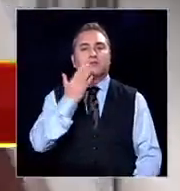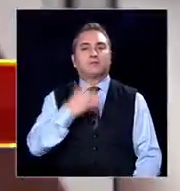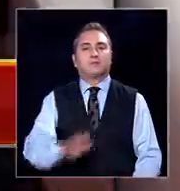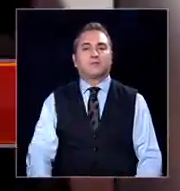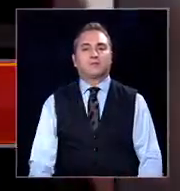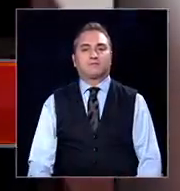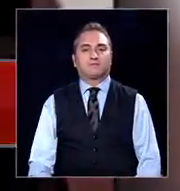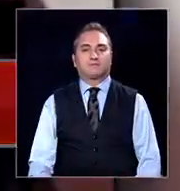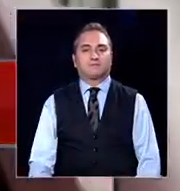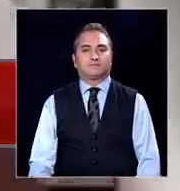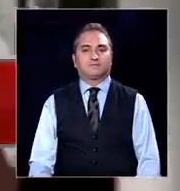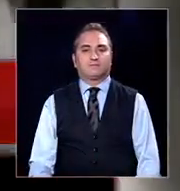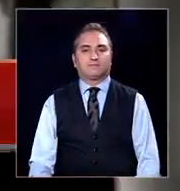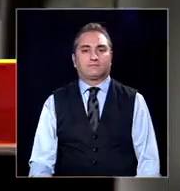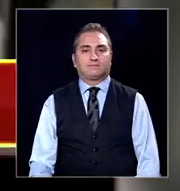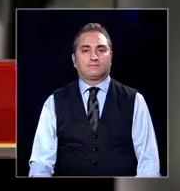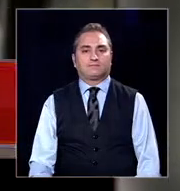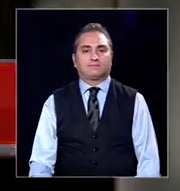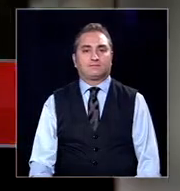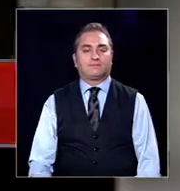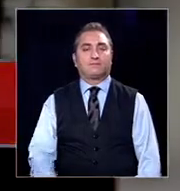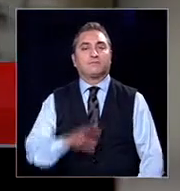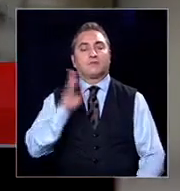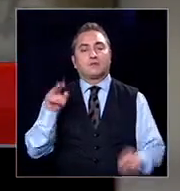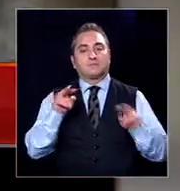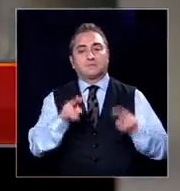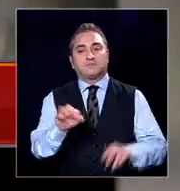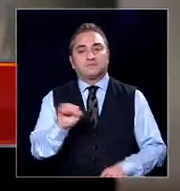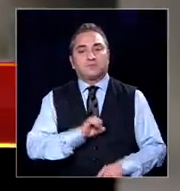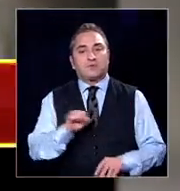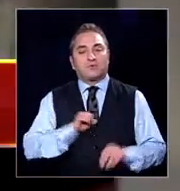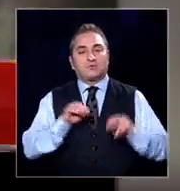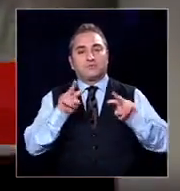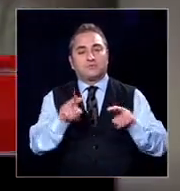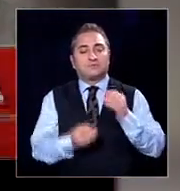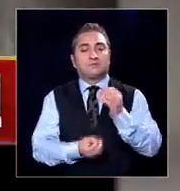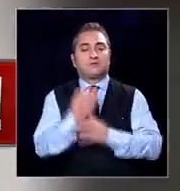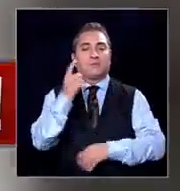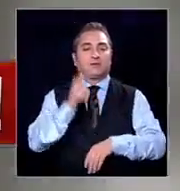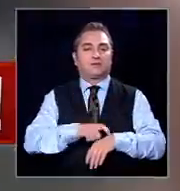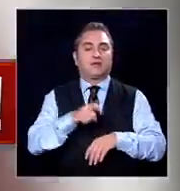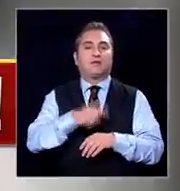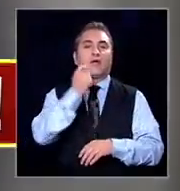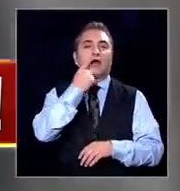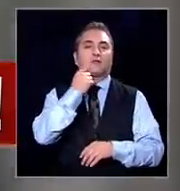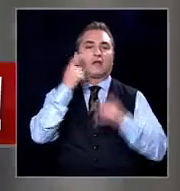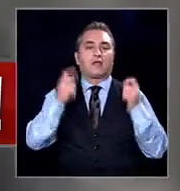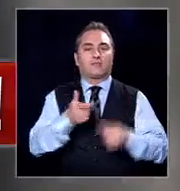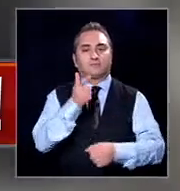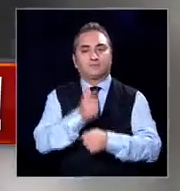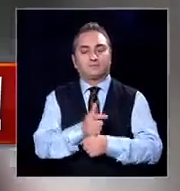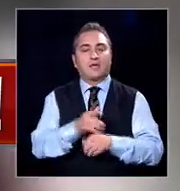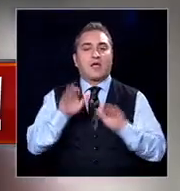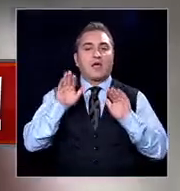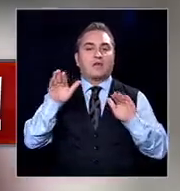günah. Gerçekten yazık, günah yani. Yürekleri ağza getiren bu görüntü sabah saatlerinde Ankara'da çekildi.